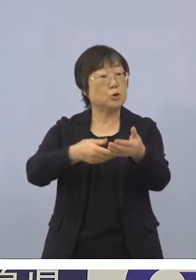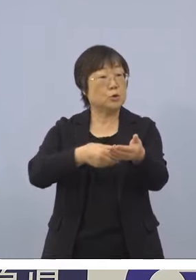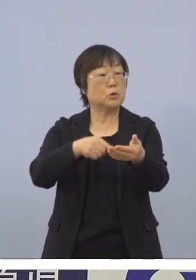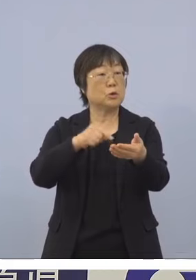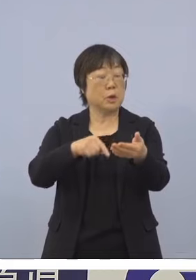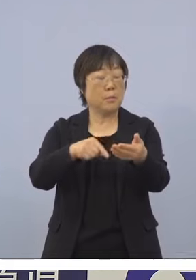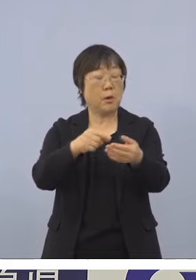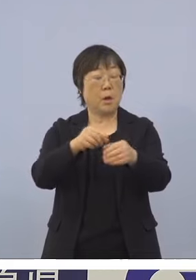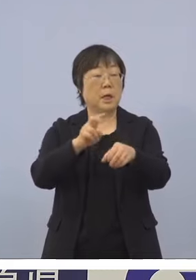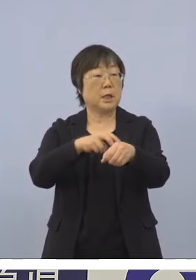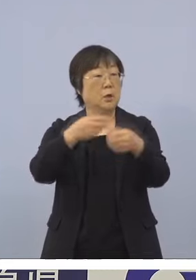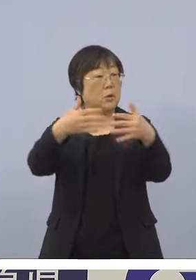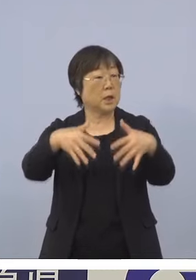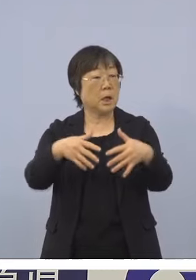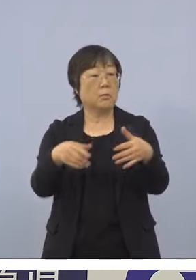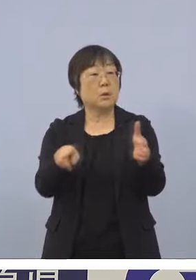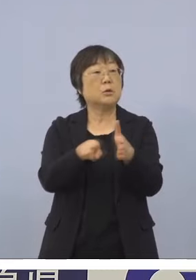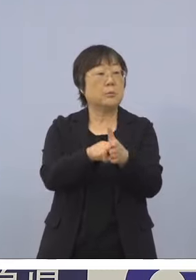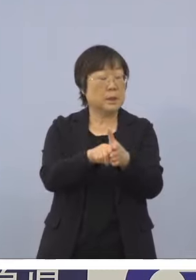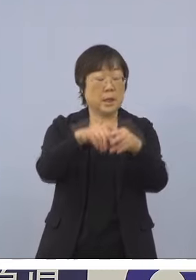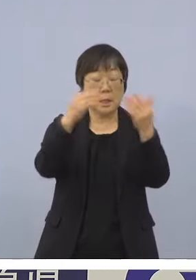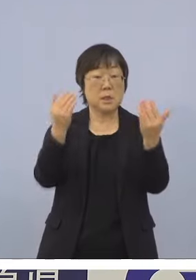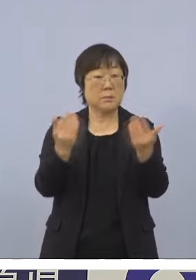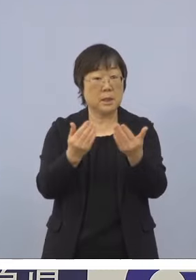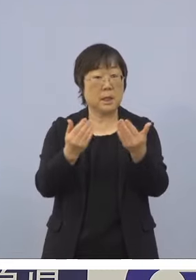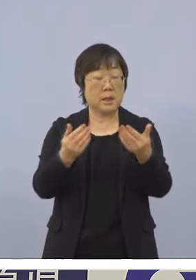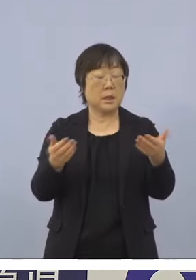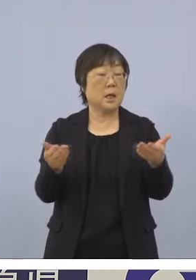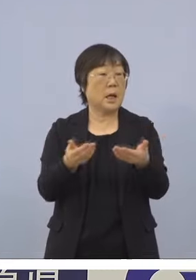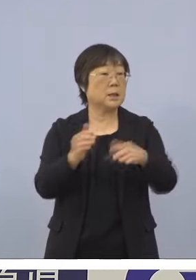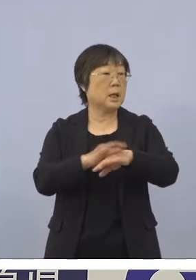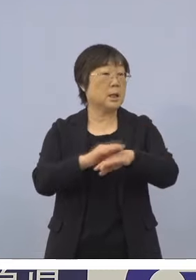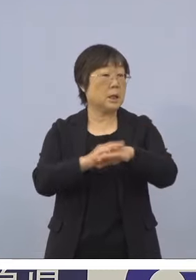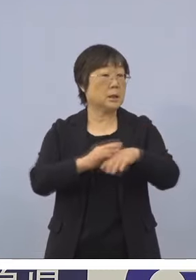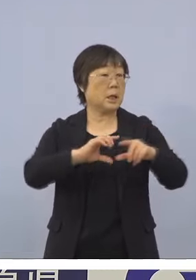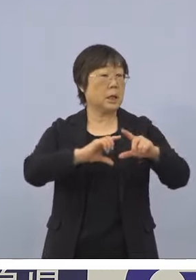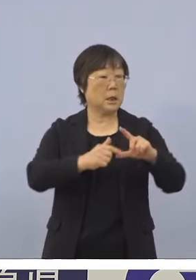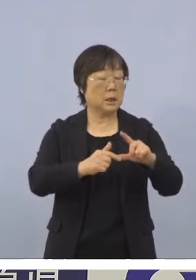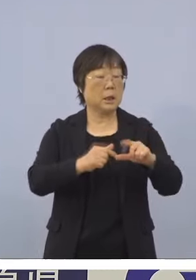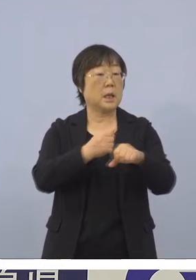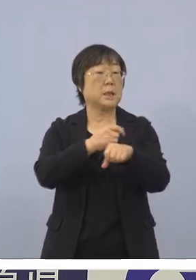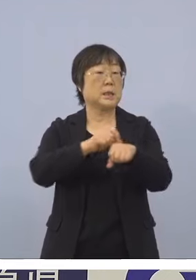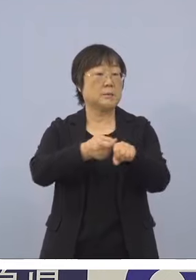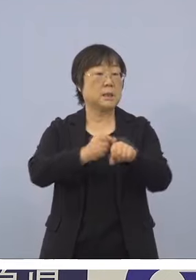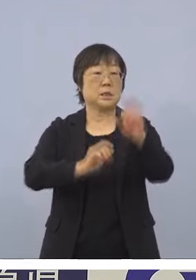療機関も含めて全てにおいて働き方改革が厳しくですね、